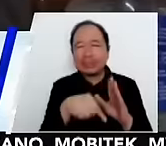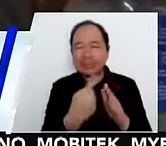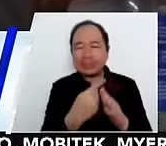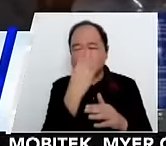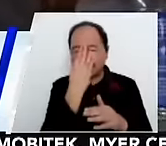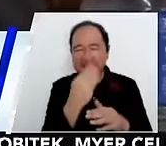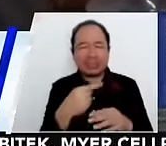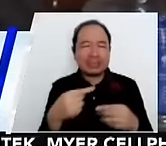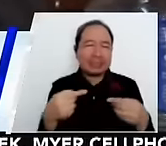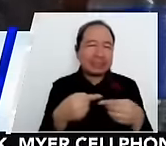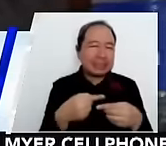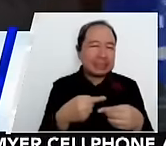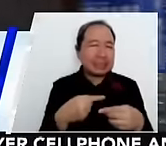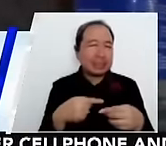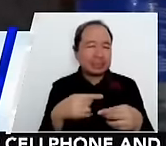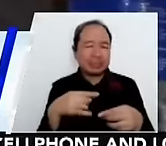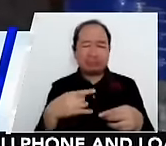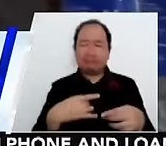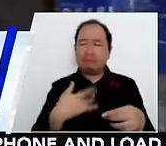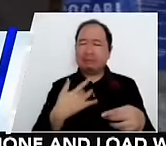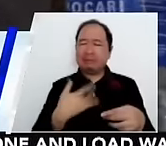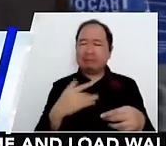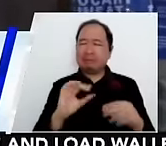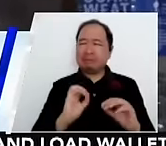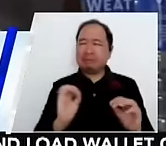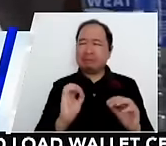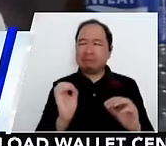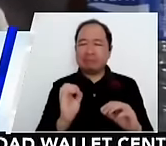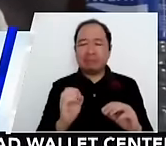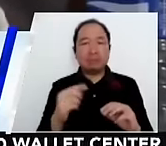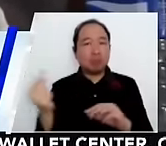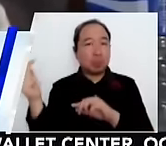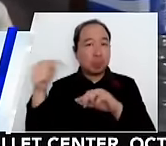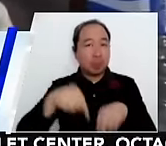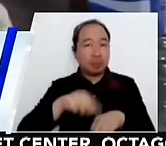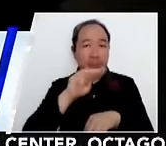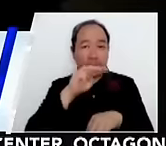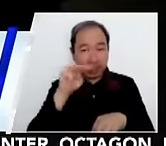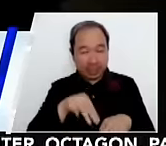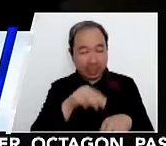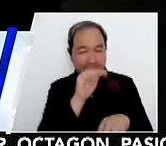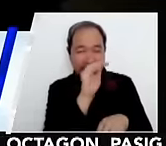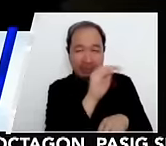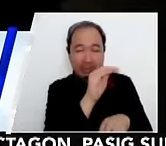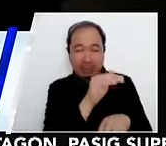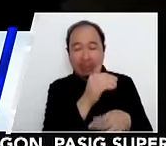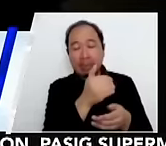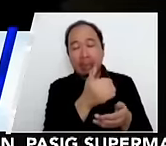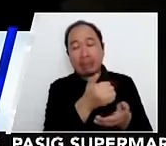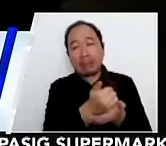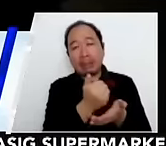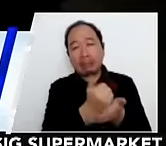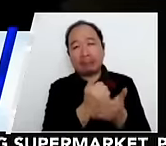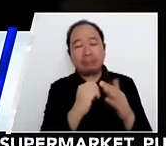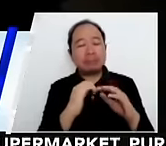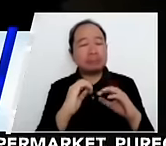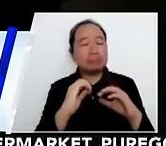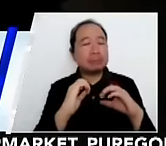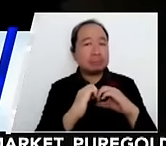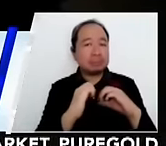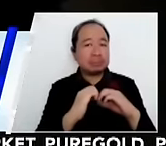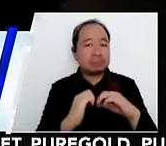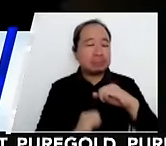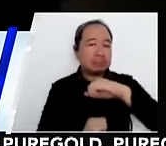namamanig. Lumuwas na siyang pa-Maynila para lumapit sa GMA Kapuso Foundation. Sana nga malamapit na ako